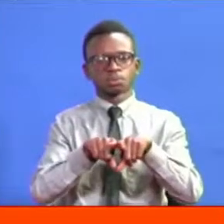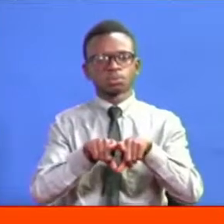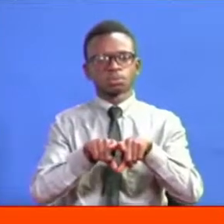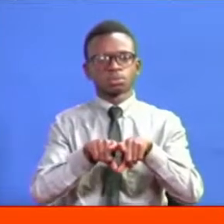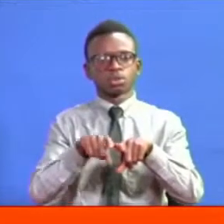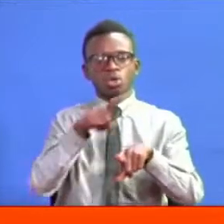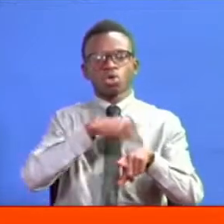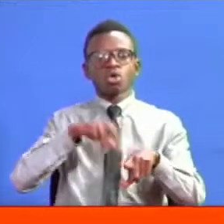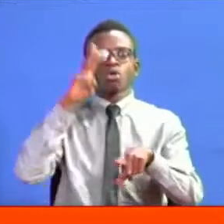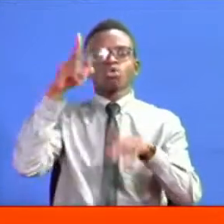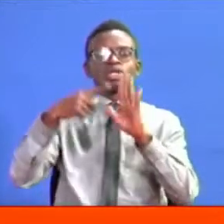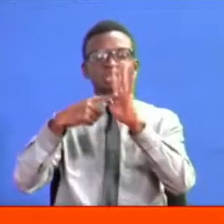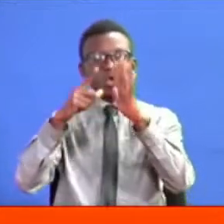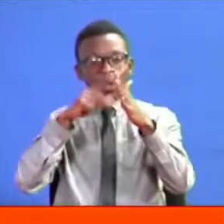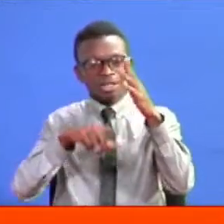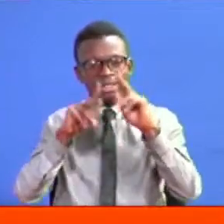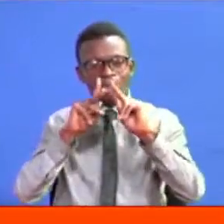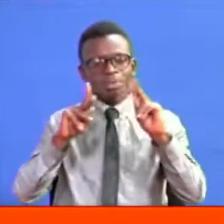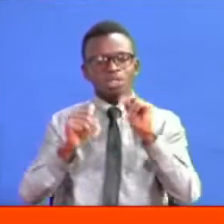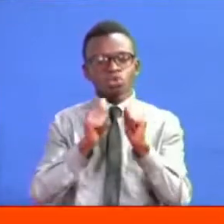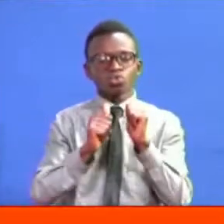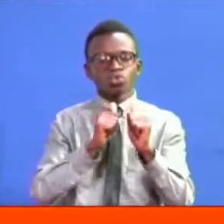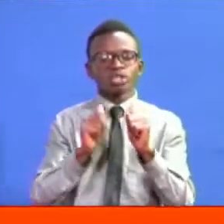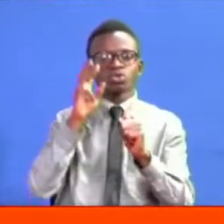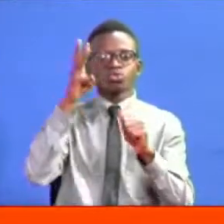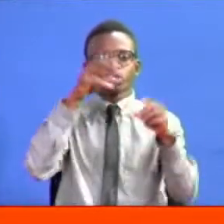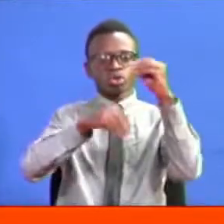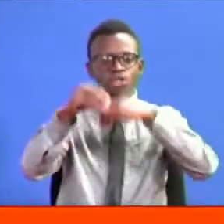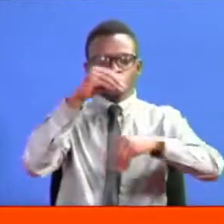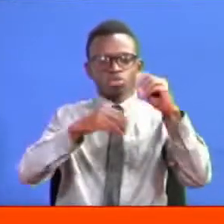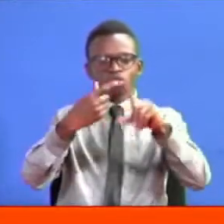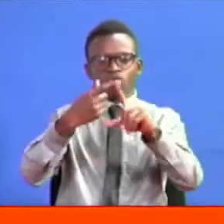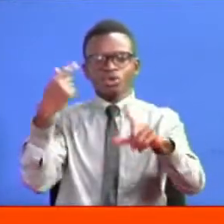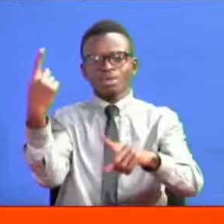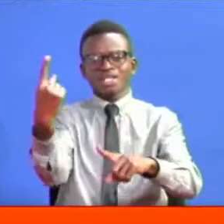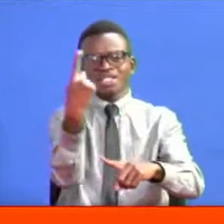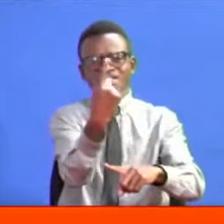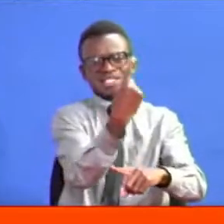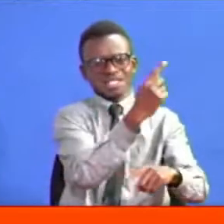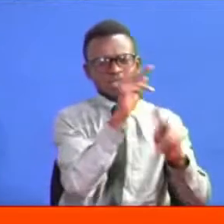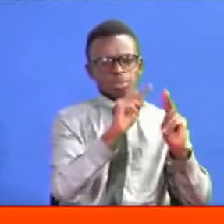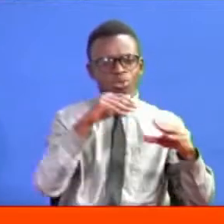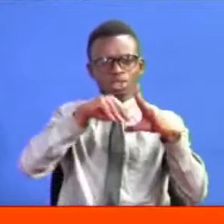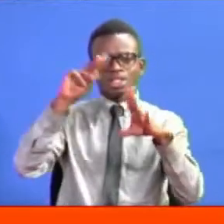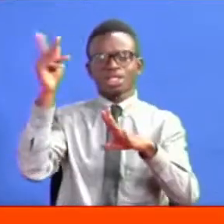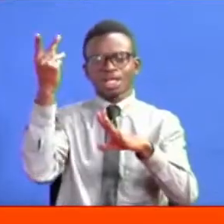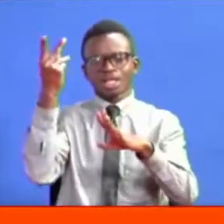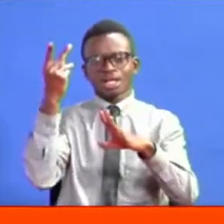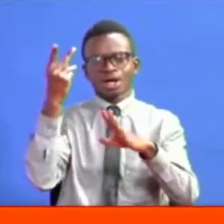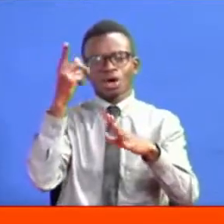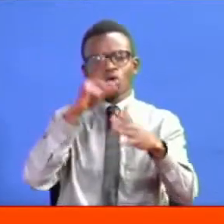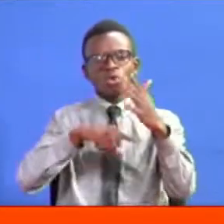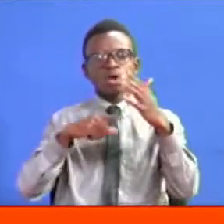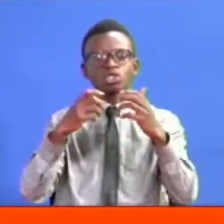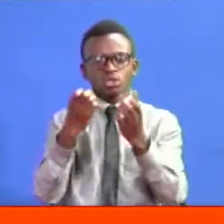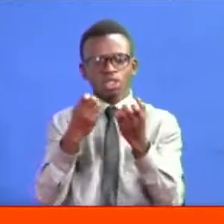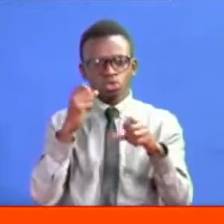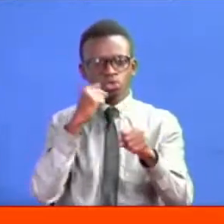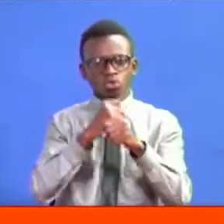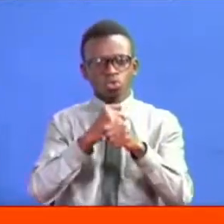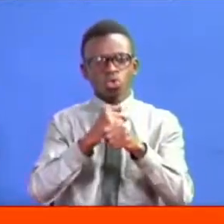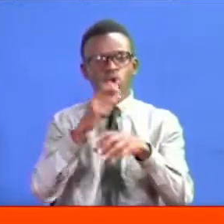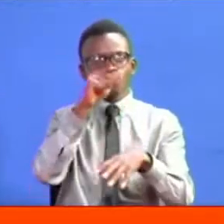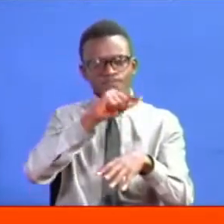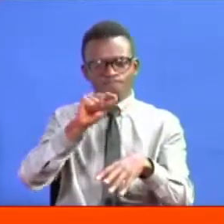kukokoteza amani ambayo imechangiwa na kila mtu katika taifa letu la Kenya. Unalotakiwa kufanya ni kuandika ujumbe wako wa